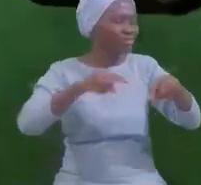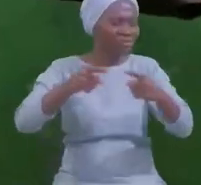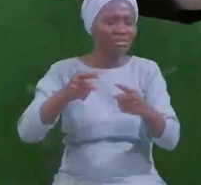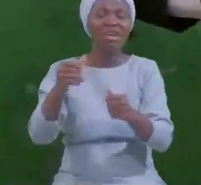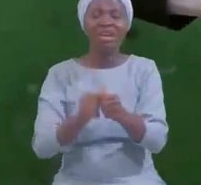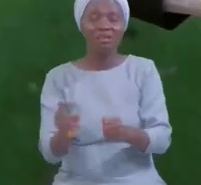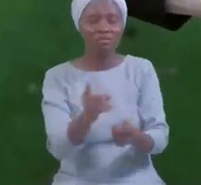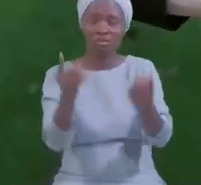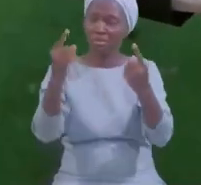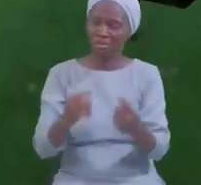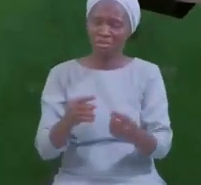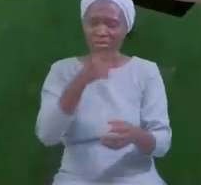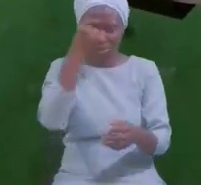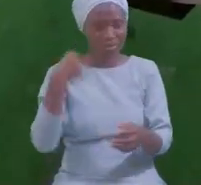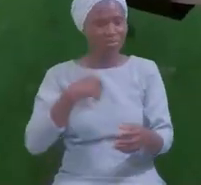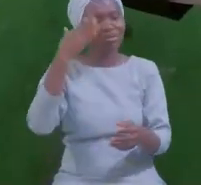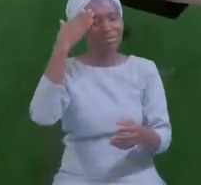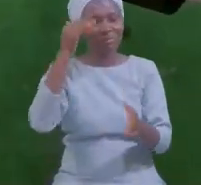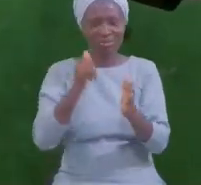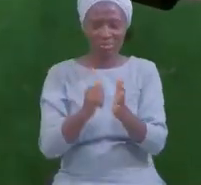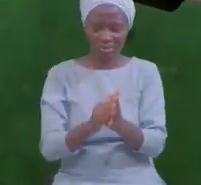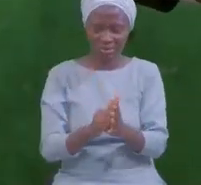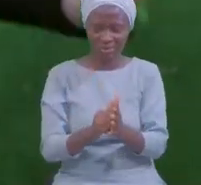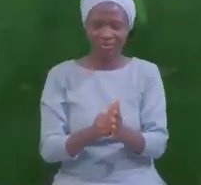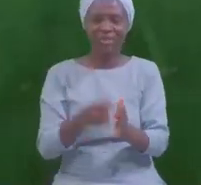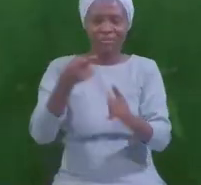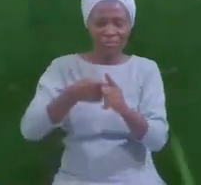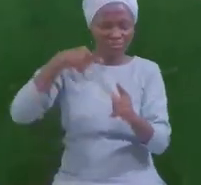nous savons que de tout notre cœur,